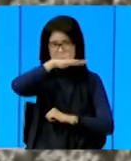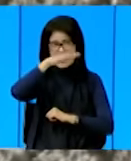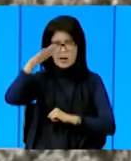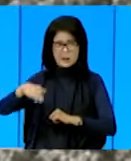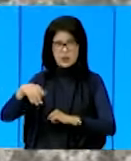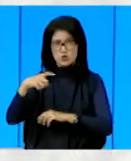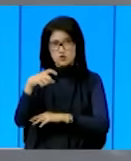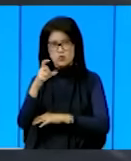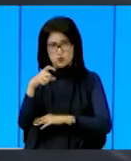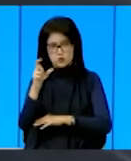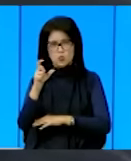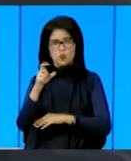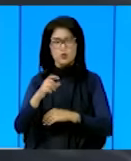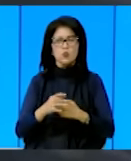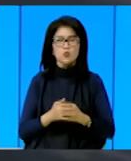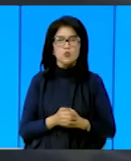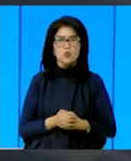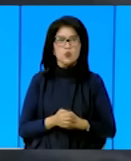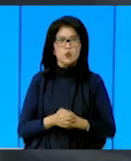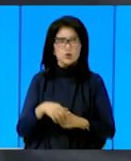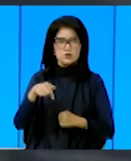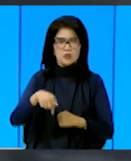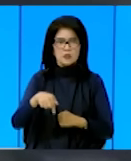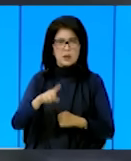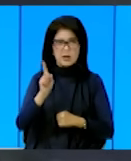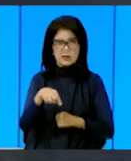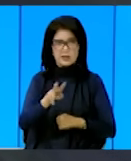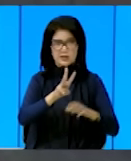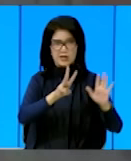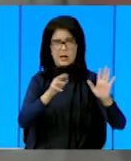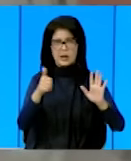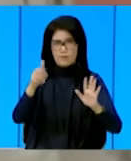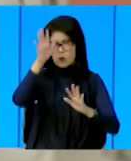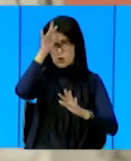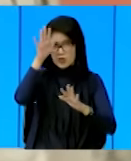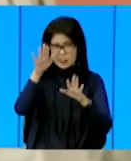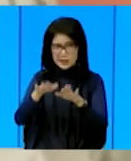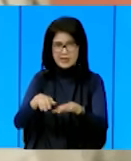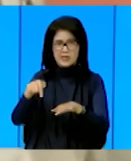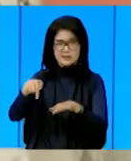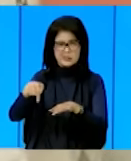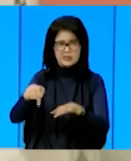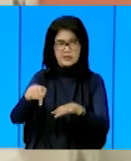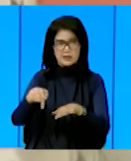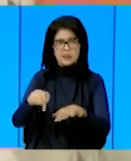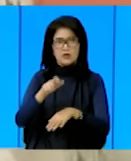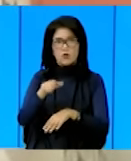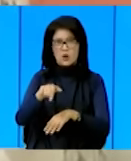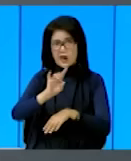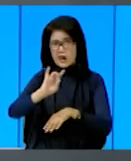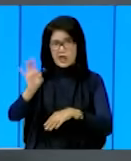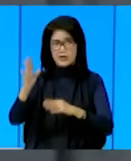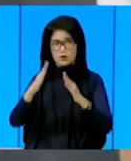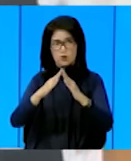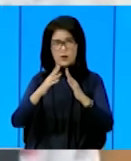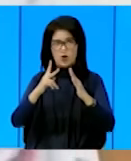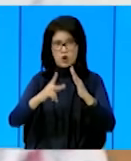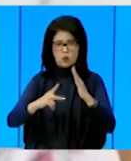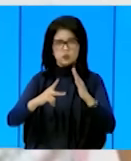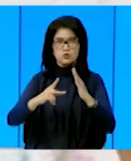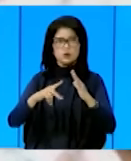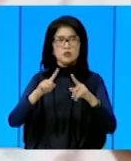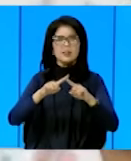Aminah. Saat ini terdapat 36 orang yang tinggal di rumah ini, sementara 12 orang lainnya mengontrak di dekat rumah Sri Aminah, namun